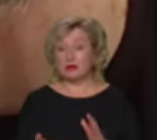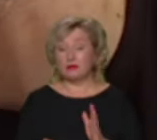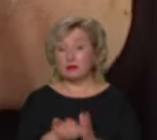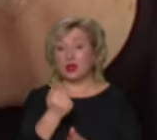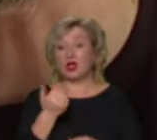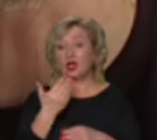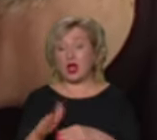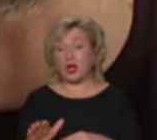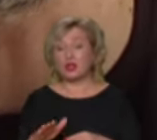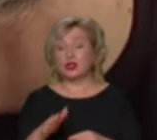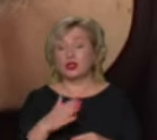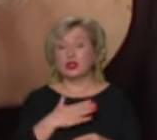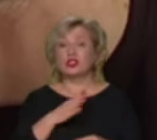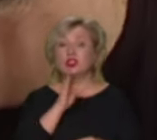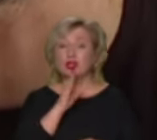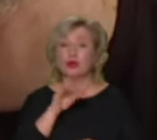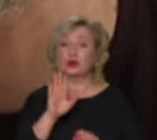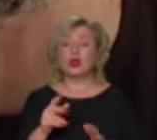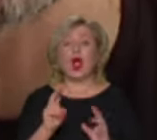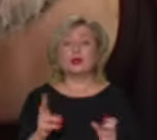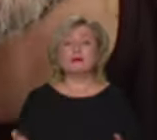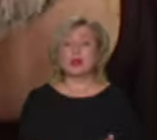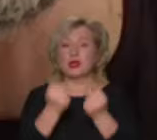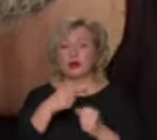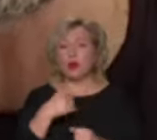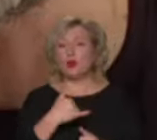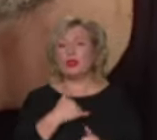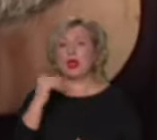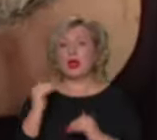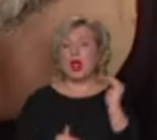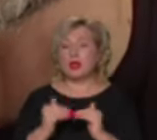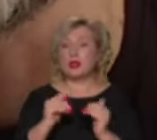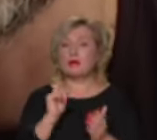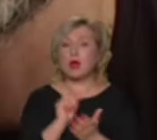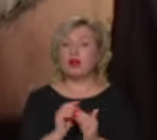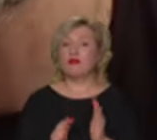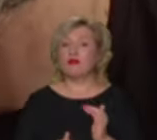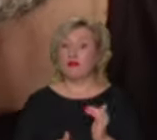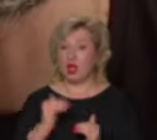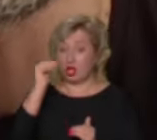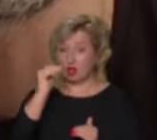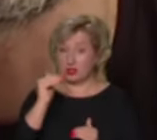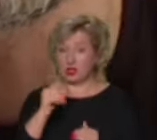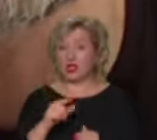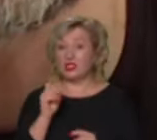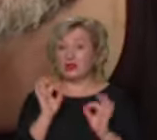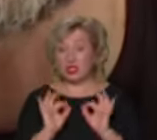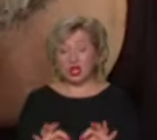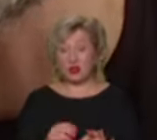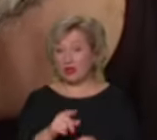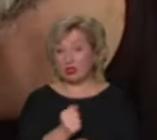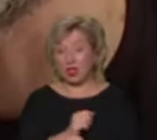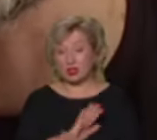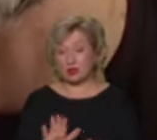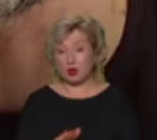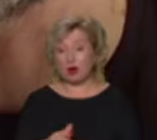частину нашого суспільства, жінок, і буде як спаситель казати, що в мене рейтинги від цього мають тільки вирости. І, звичайно, він не зробить